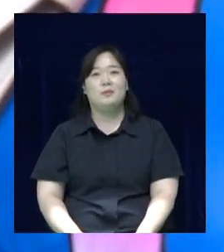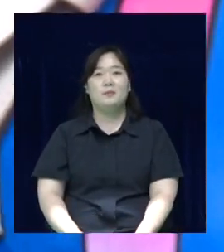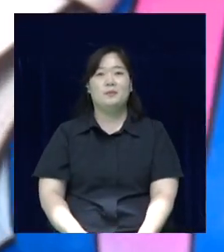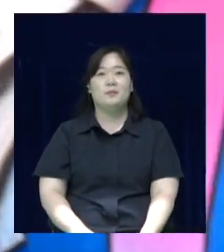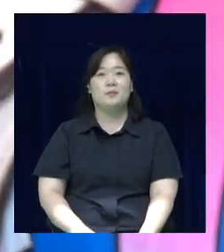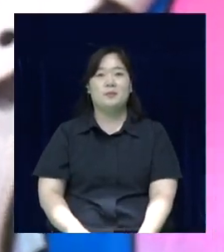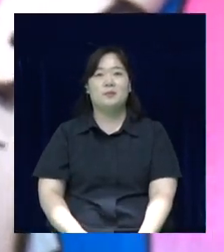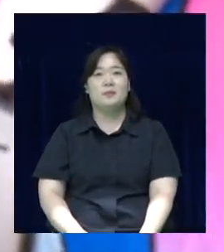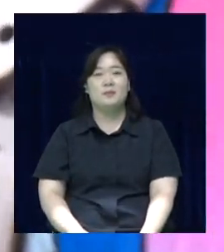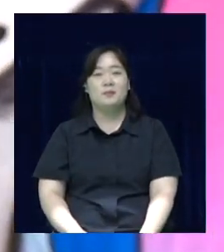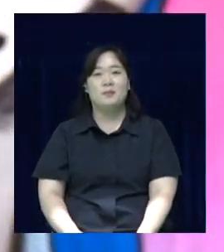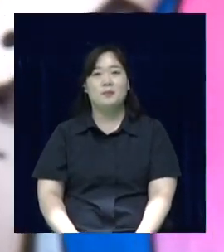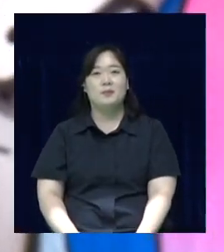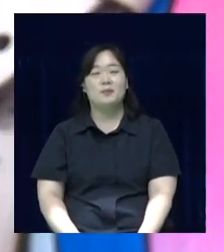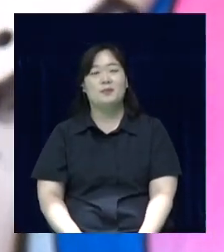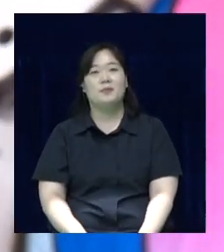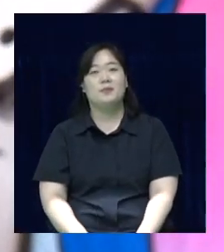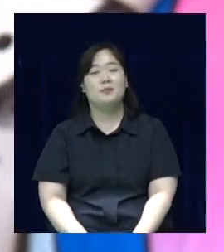이어갑니다.